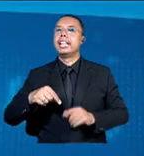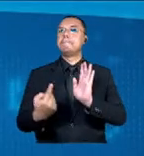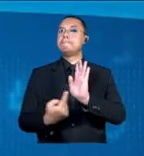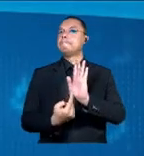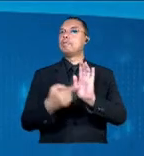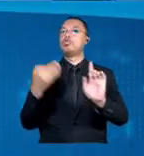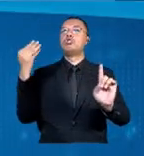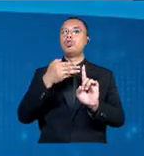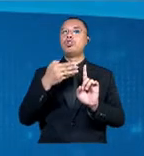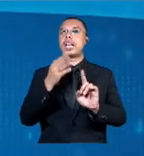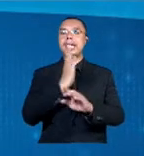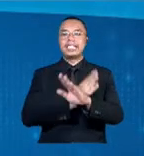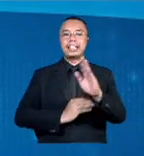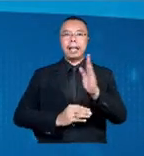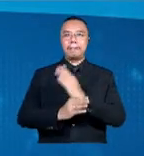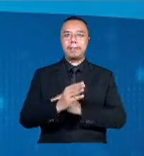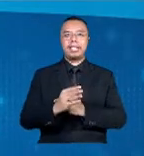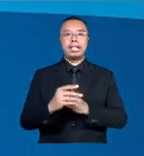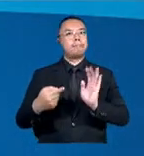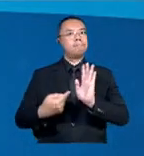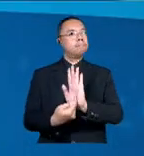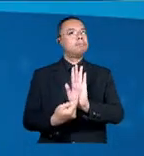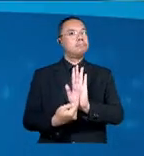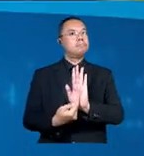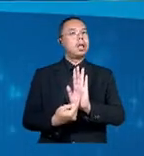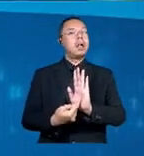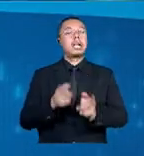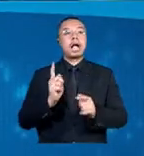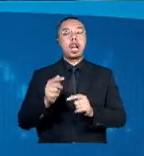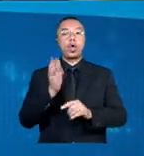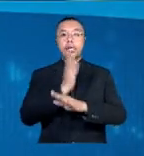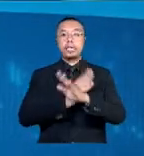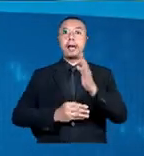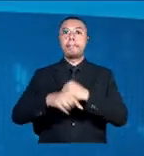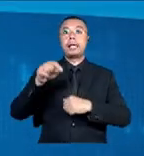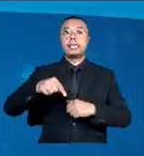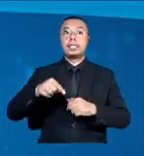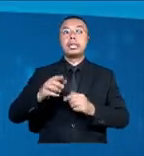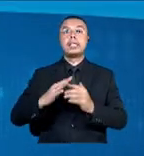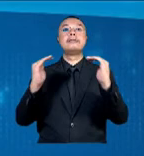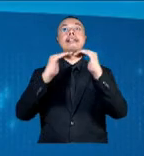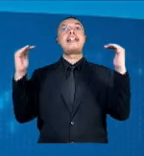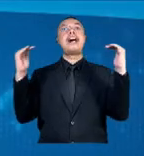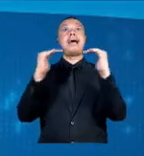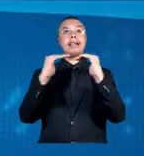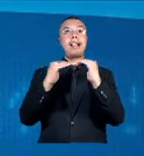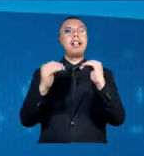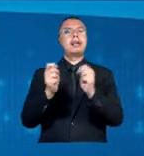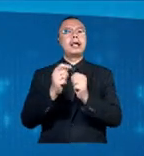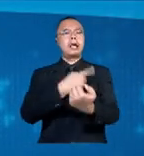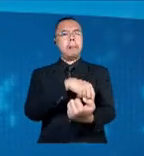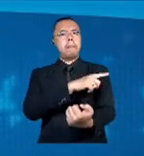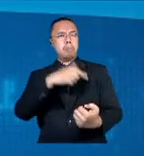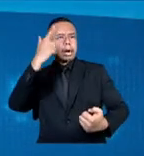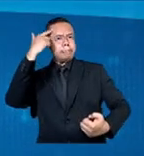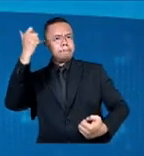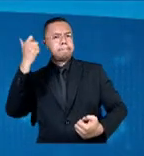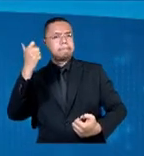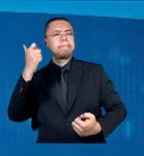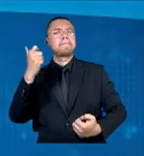unjuk penyandang disabilitas membuktikan bahwa penyandang disabilitas mampu setara dengan